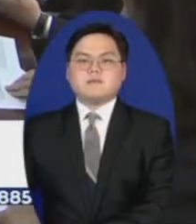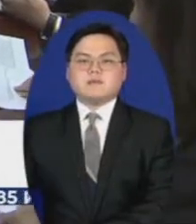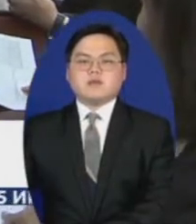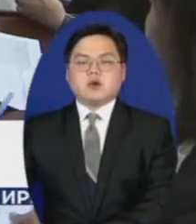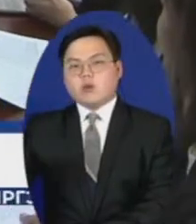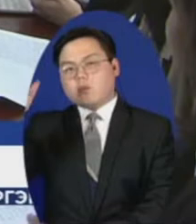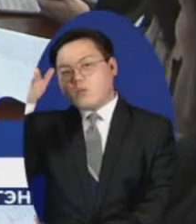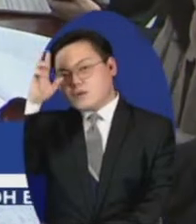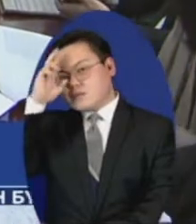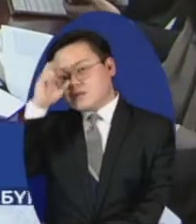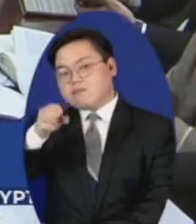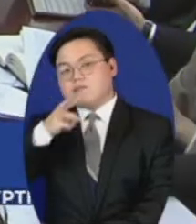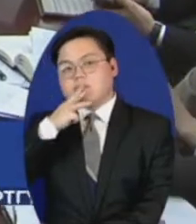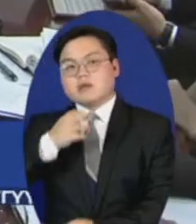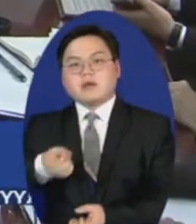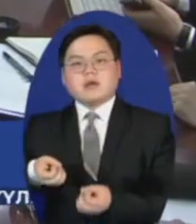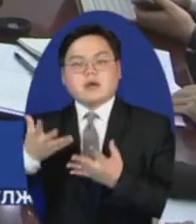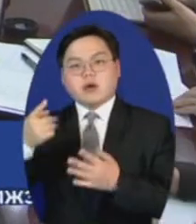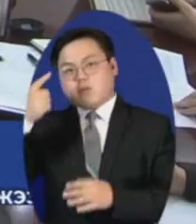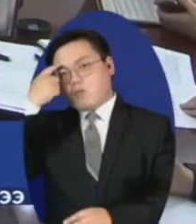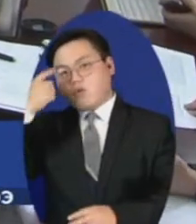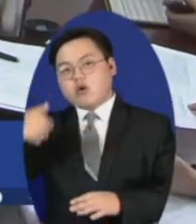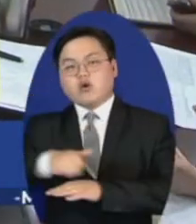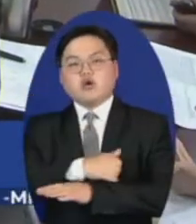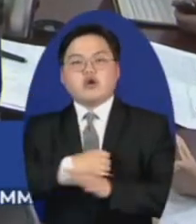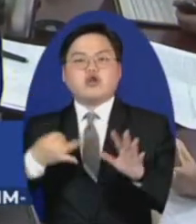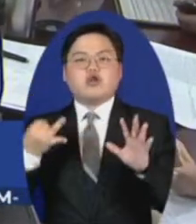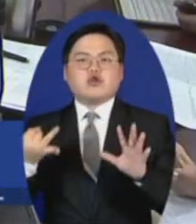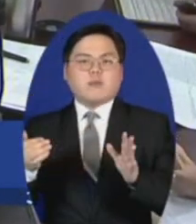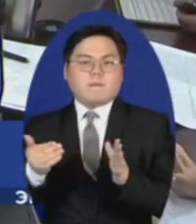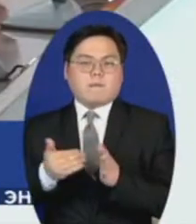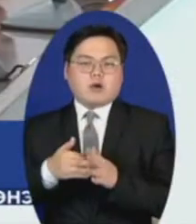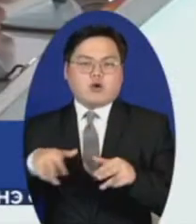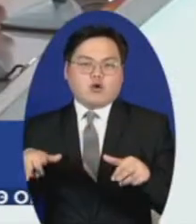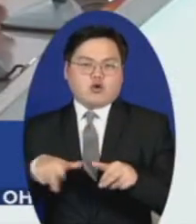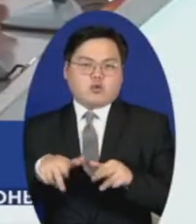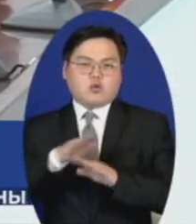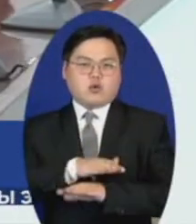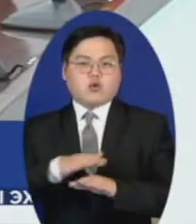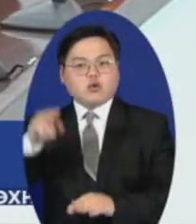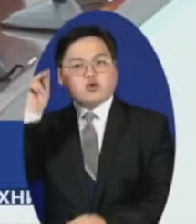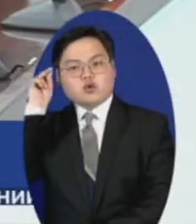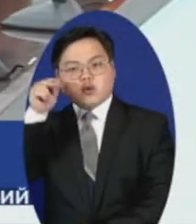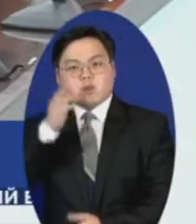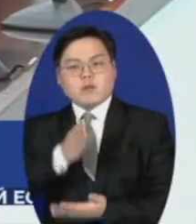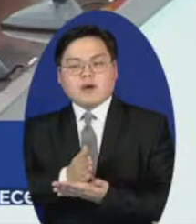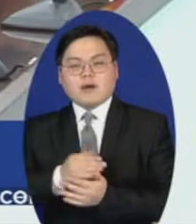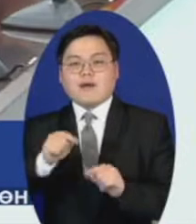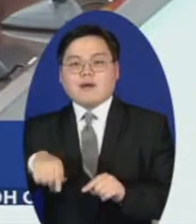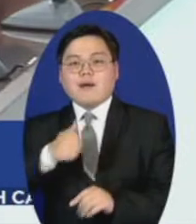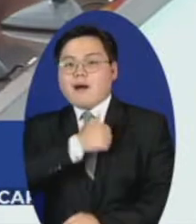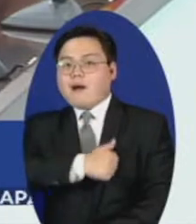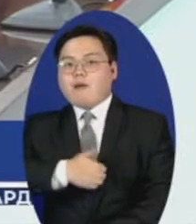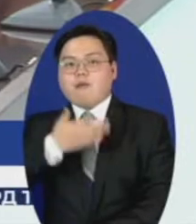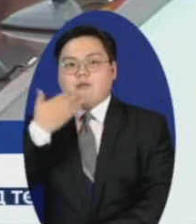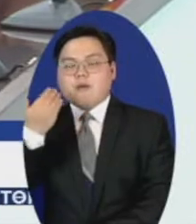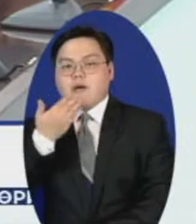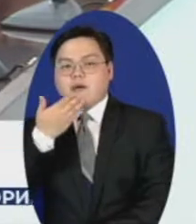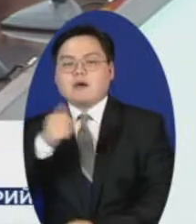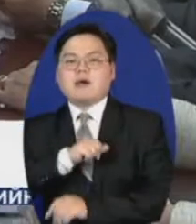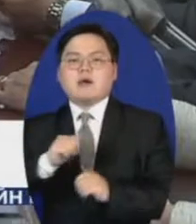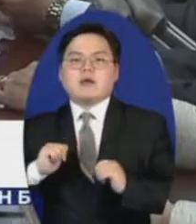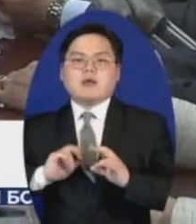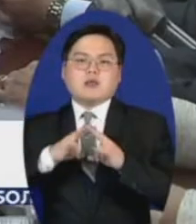Боловсрол шинжилгээ ухааны яамнаас мэдээлж байгаагаар улсын хэмжээнд 70,000 гаруй хөгжлийн бэрхшээлтэй хүүхэд сурч байна. За энэ бол хангалтгүй үзүүлэлт гэдгийг иргэний нийгмийн